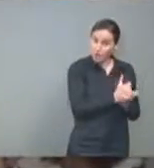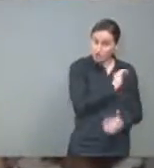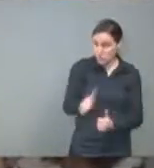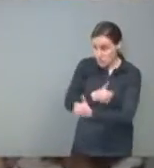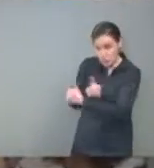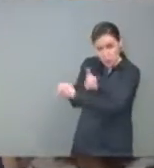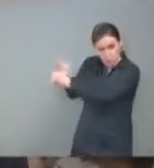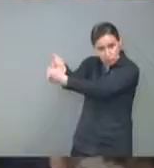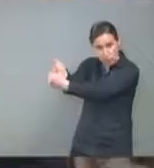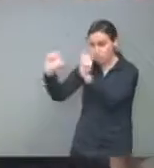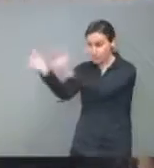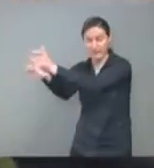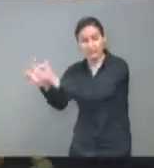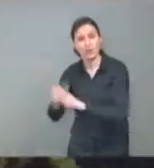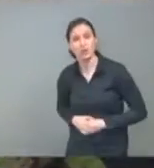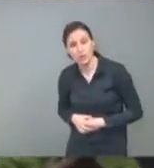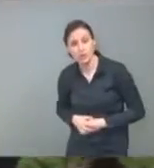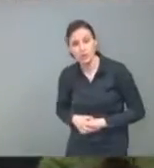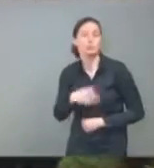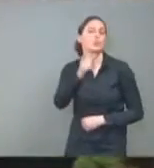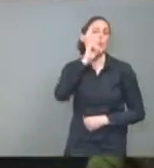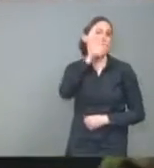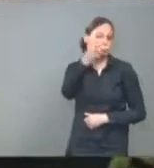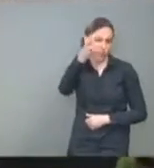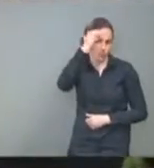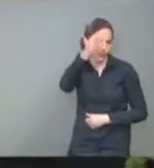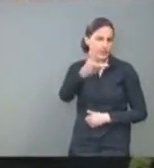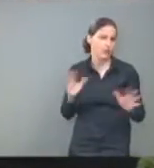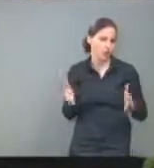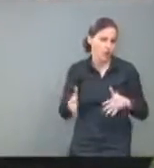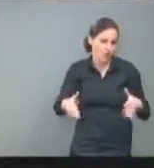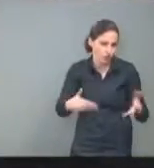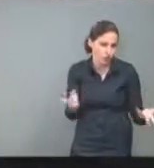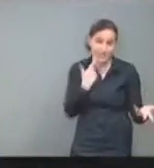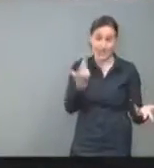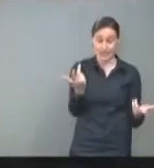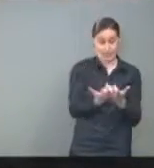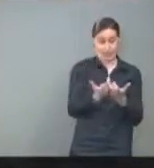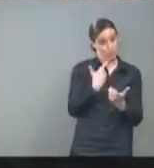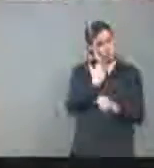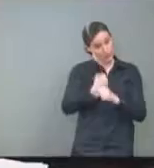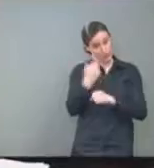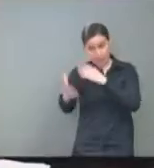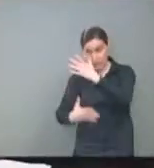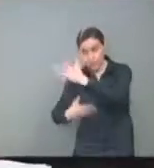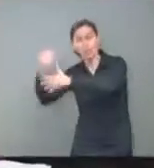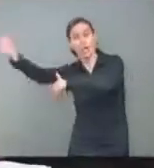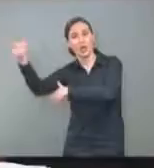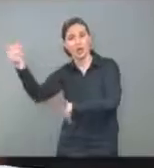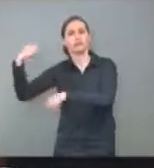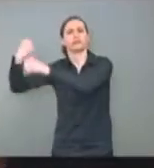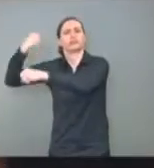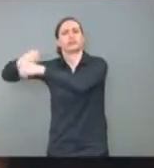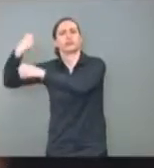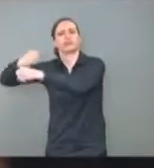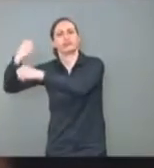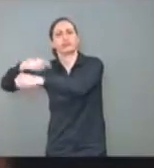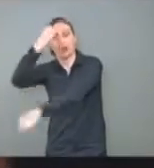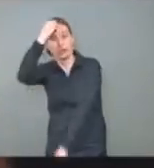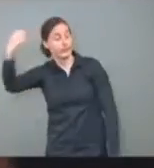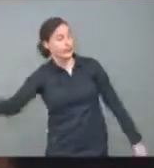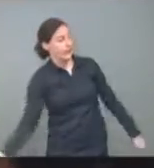c'est normal. Et puis vous prévenez le fisc français qui vous envoie un papier et vous lui dites, voilà, j'ai payé tant. Et le fisc dit, ah ben si vous étiez en